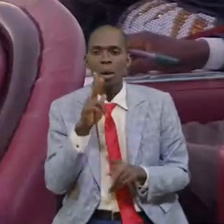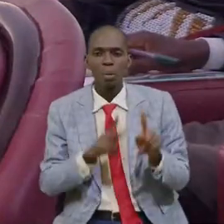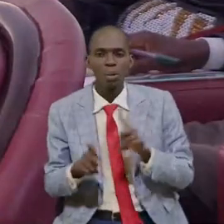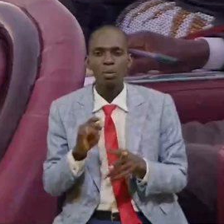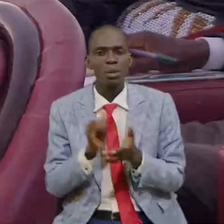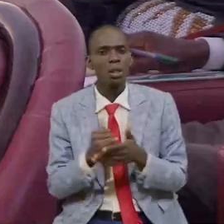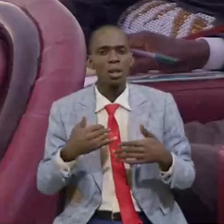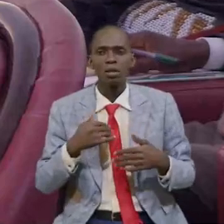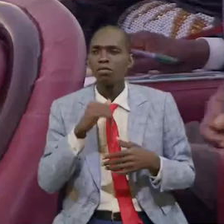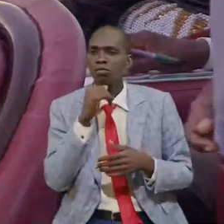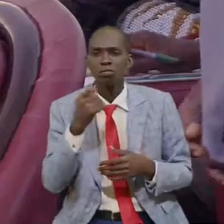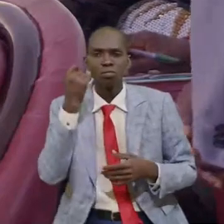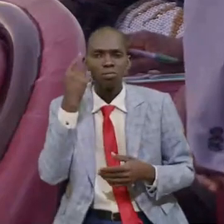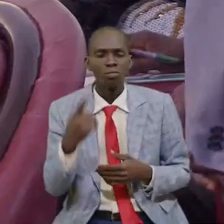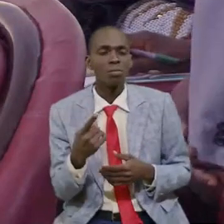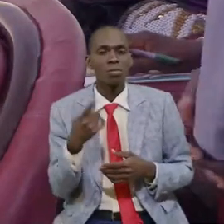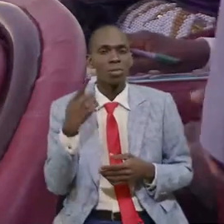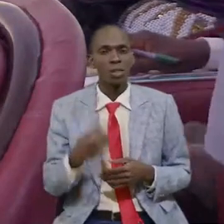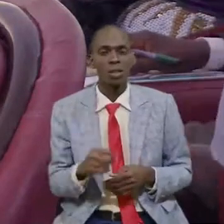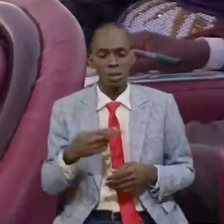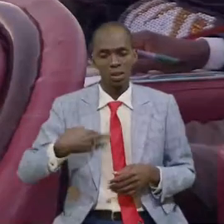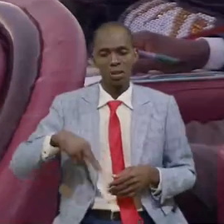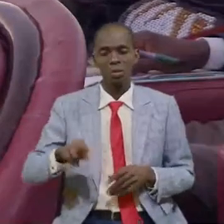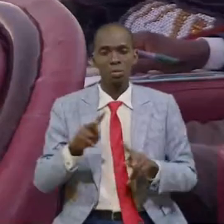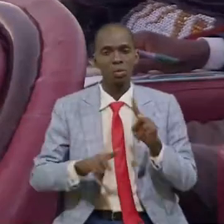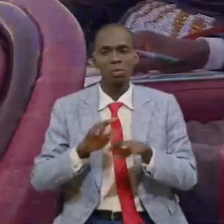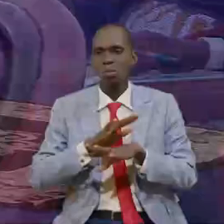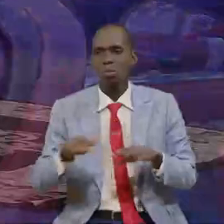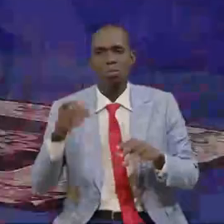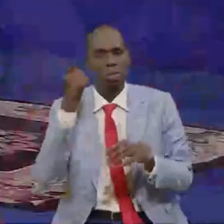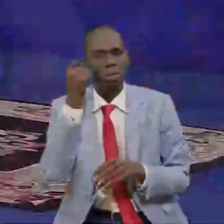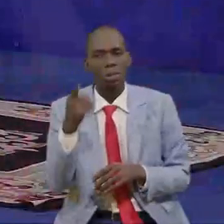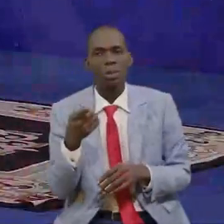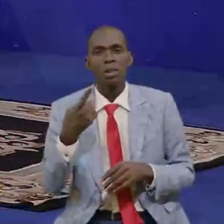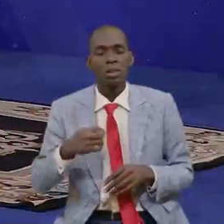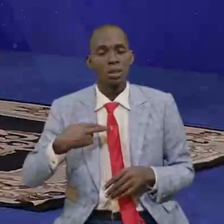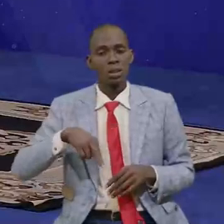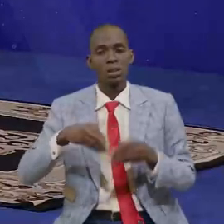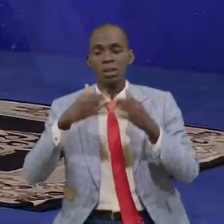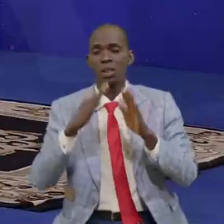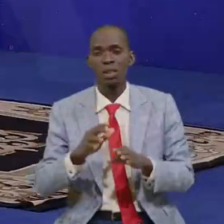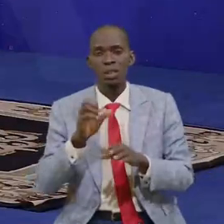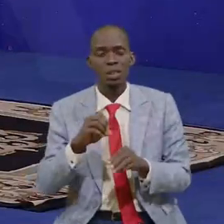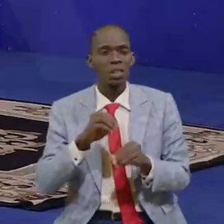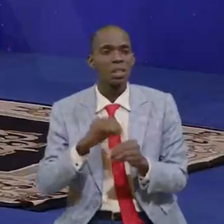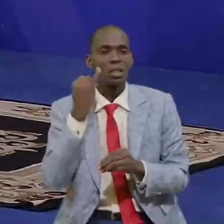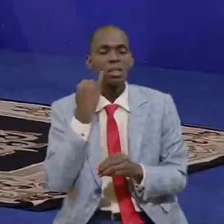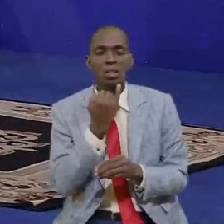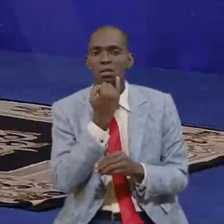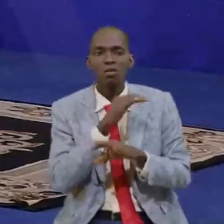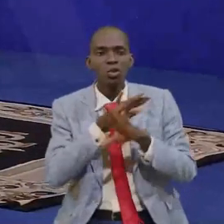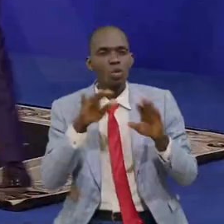il y a des qui n'avaient pas compris, les pharisiens n'avaient pas compris, les sadduciens n'avaient pas compris, les leaders religieux d'Israël n'avaient pas